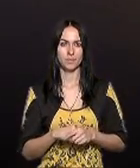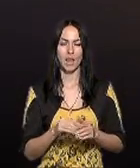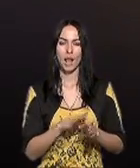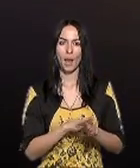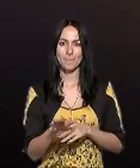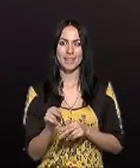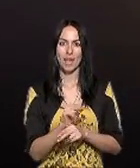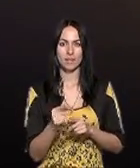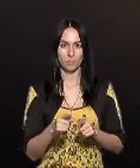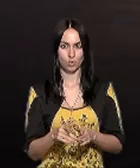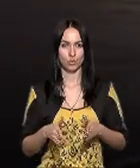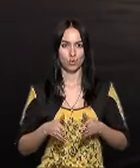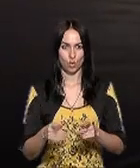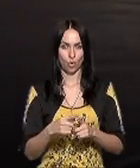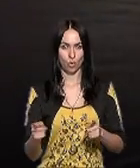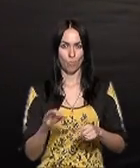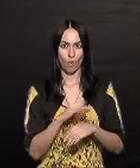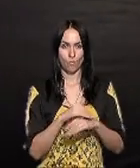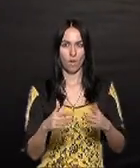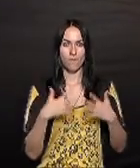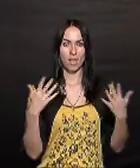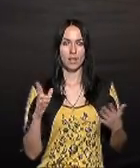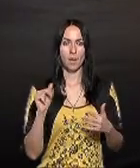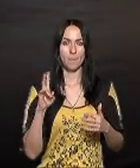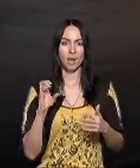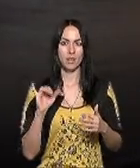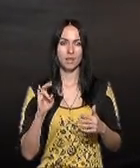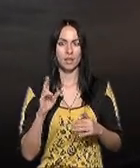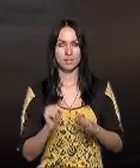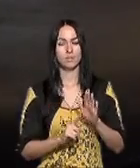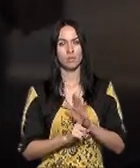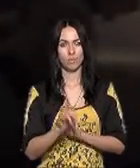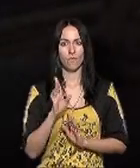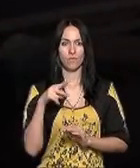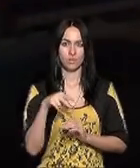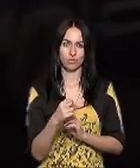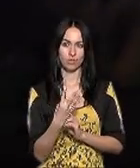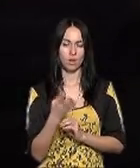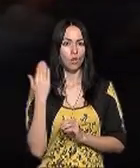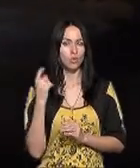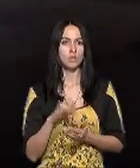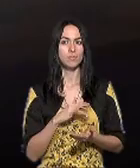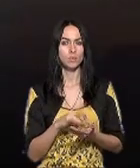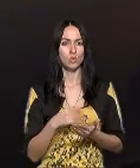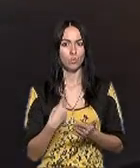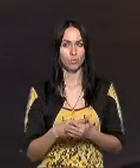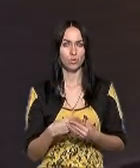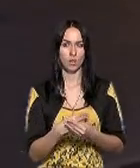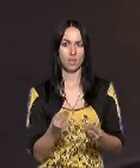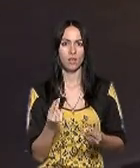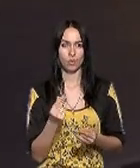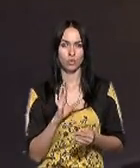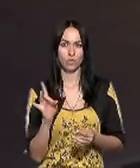Капітальний ремонт цієї ділянки дороги по вулиці Велика Панасівська почали у 2014-му. Тоді з міського бюджету надали кошти у розмірі